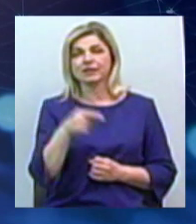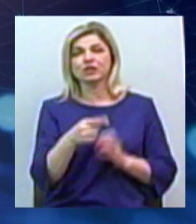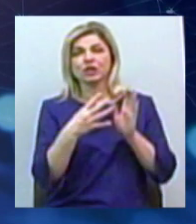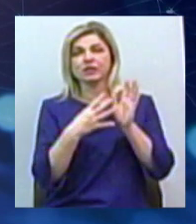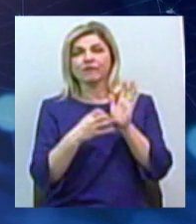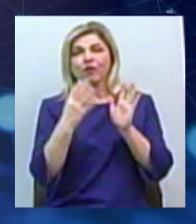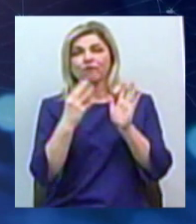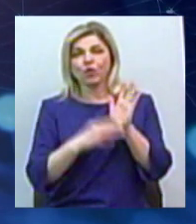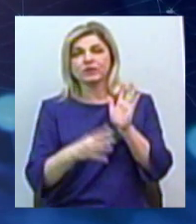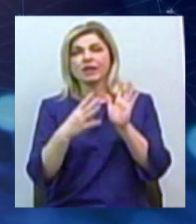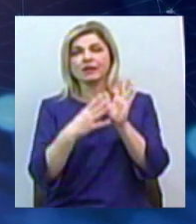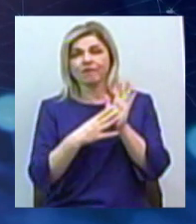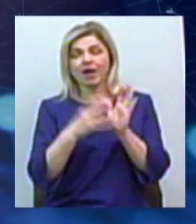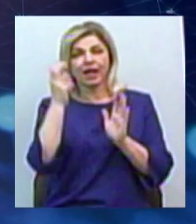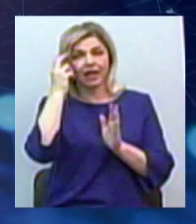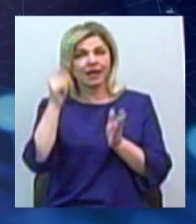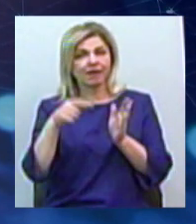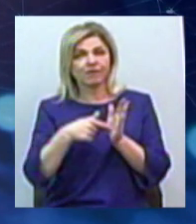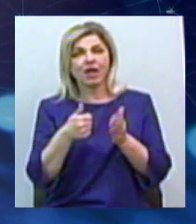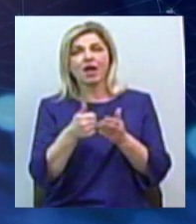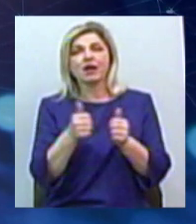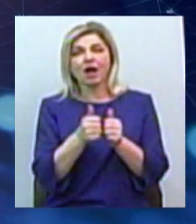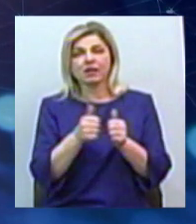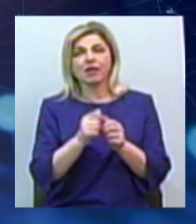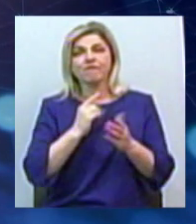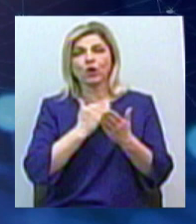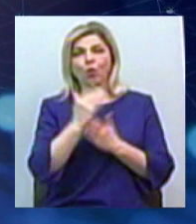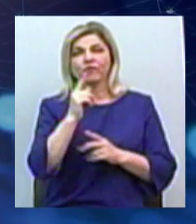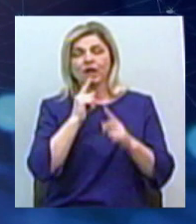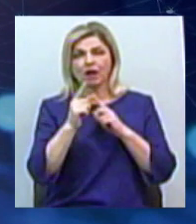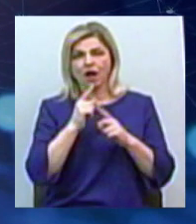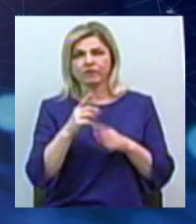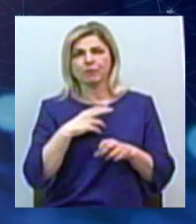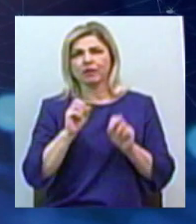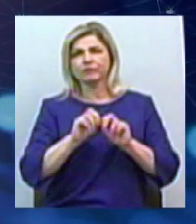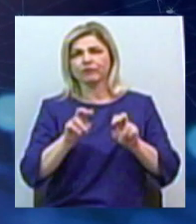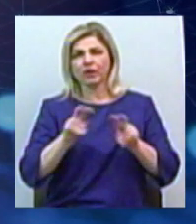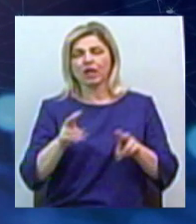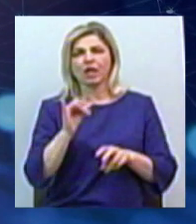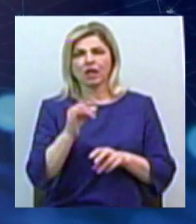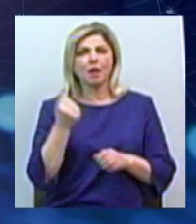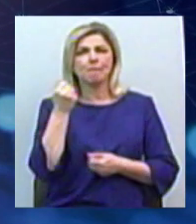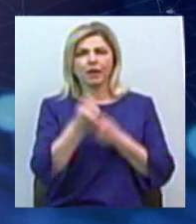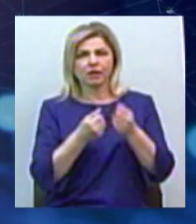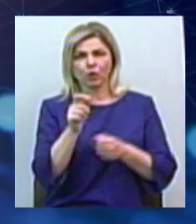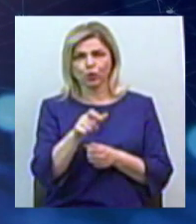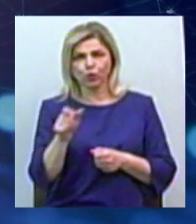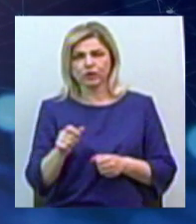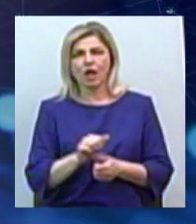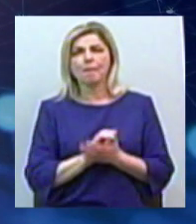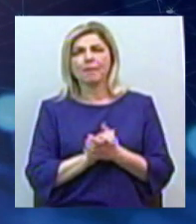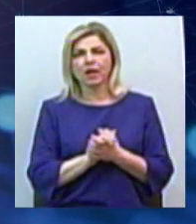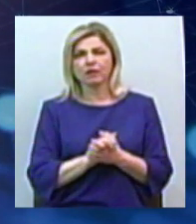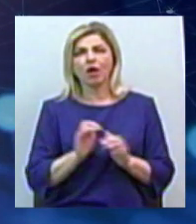1989-го в Києві біля Верховної Ради розганяли ОМОНівці і били серйозно кийками людей, абсолютно мирну акцію,